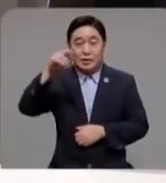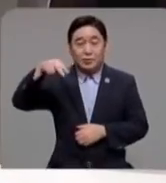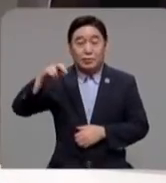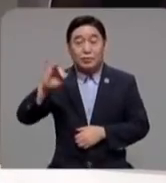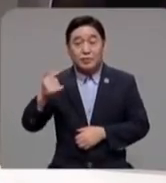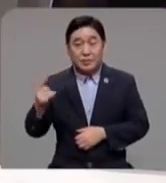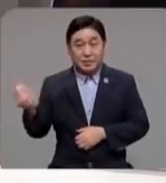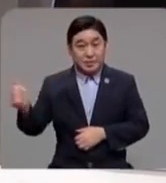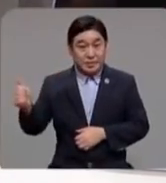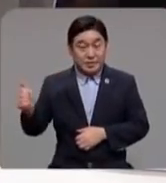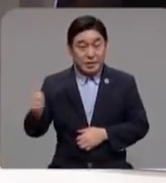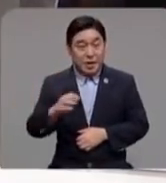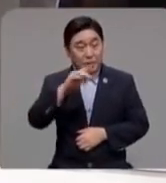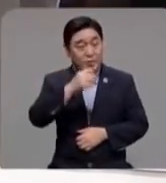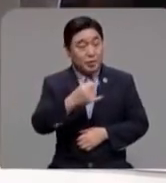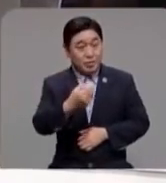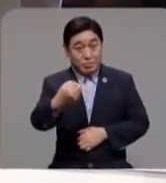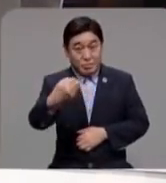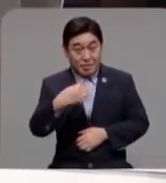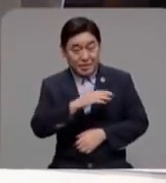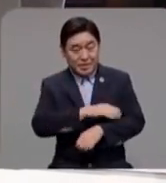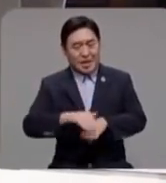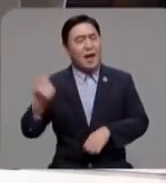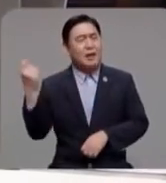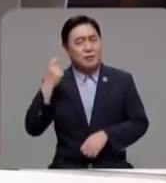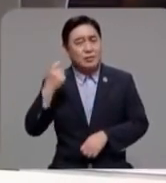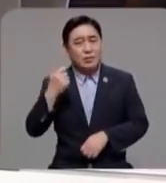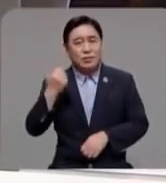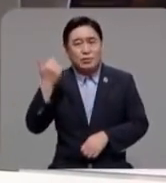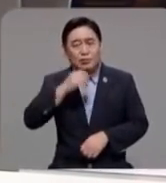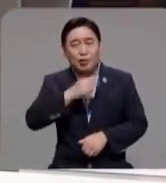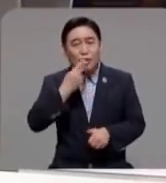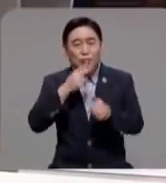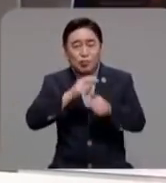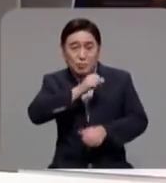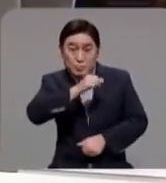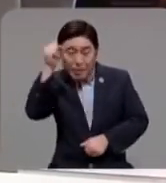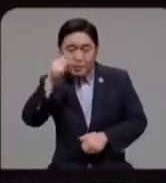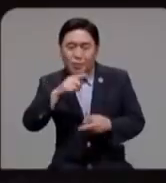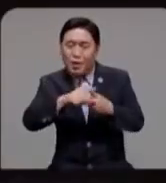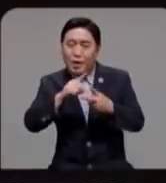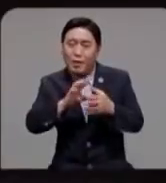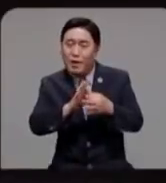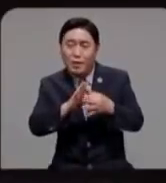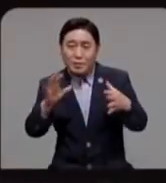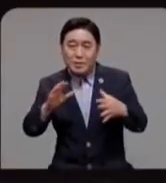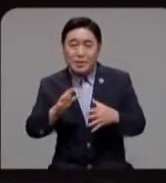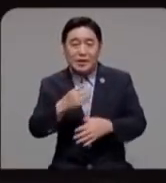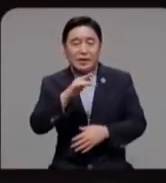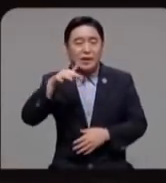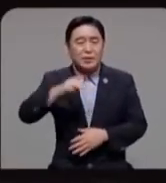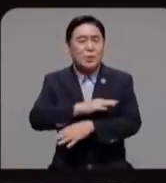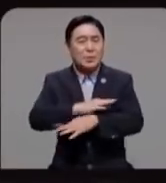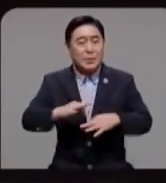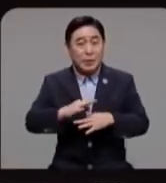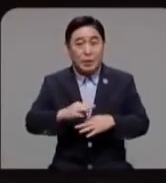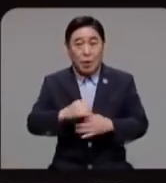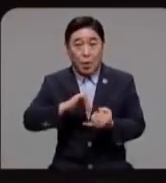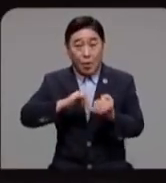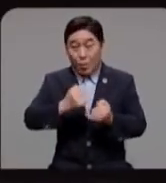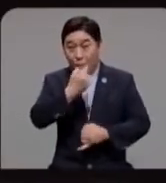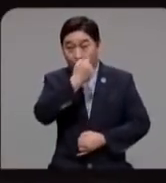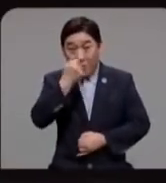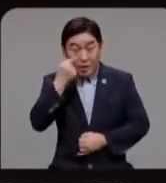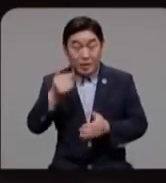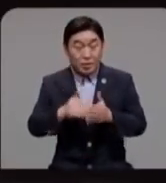우리 원희룡 후보님 말씀 잘 들었고요. 뭐 우리가 누가 후보가 되더라도 대장동 게이트는 반드시 밝혀야 되고, 근데 원 후보님 그렇게